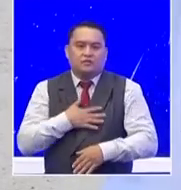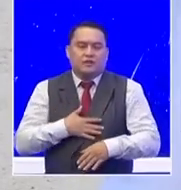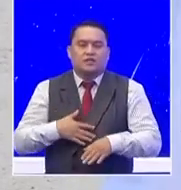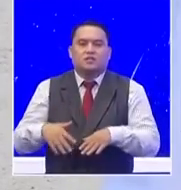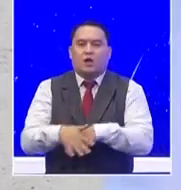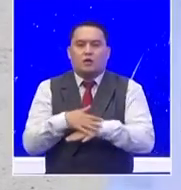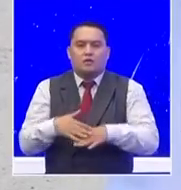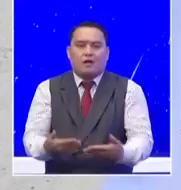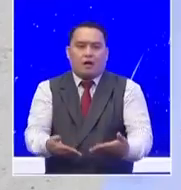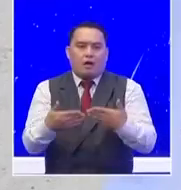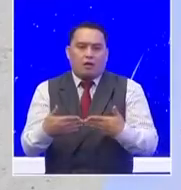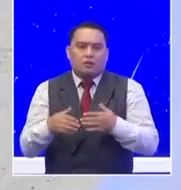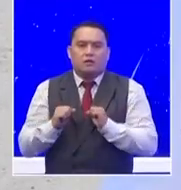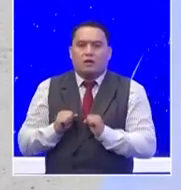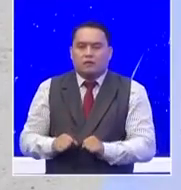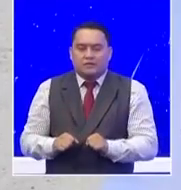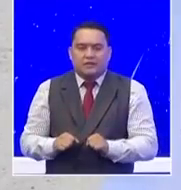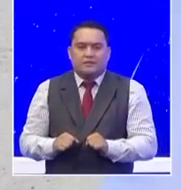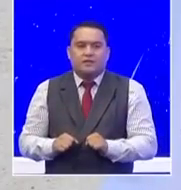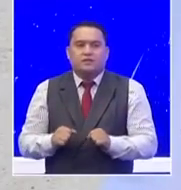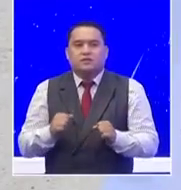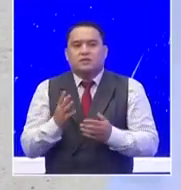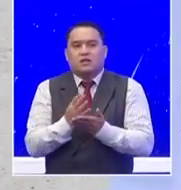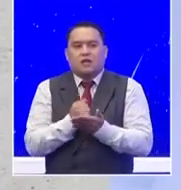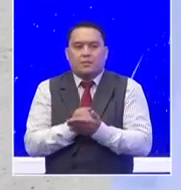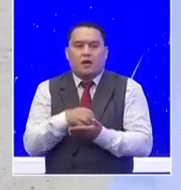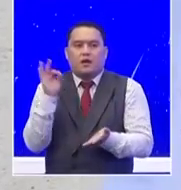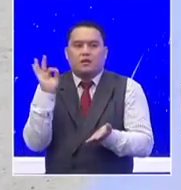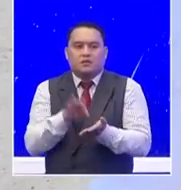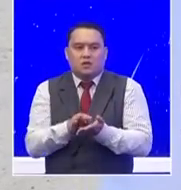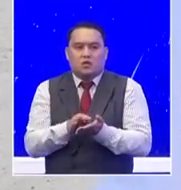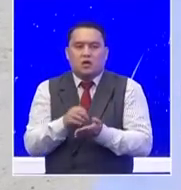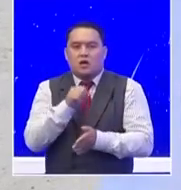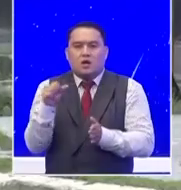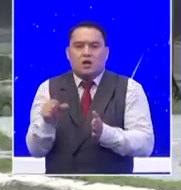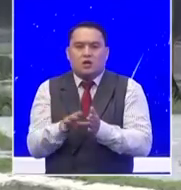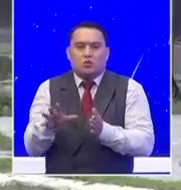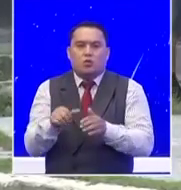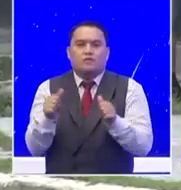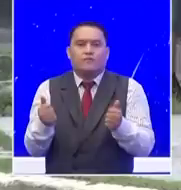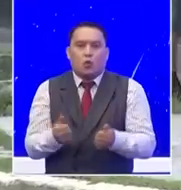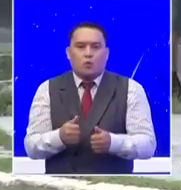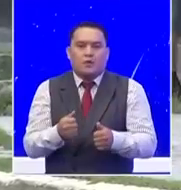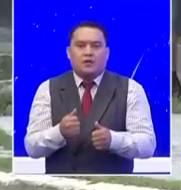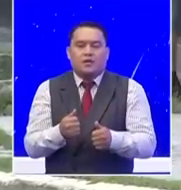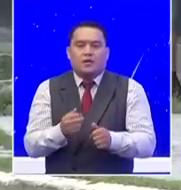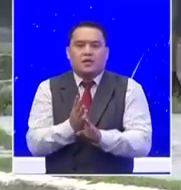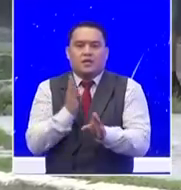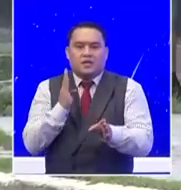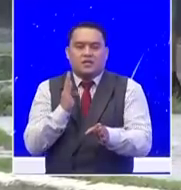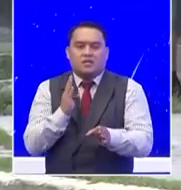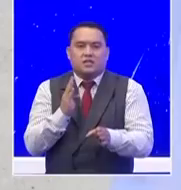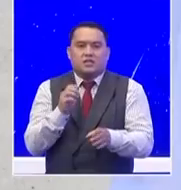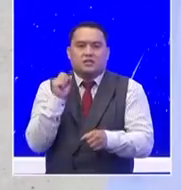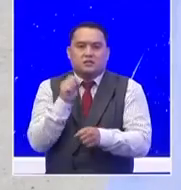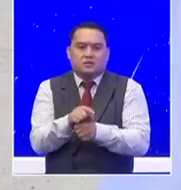індеттің таралмауын алдын алуына жаңа карантиндік режимді сақтап, осының алдын алу мақсатында электронды үкімет арқылы кезектерін брондап арқылы келіп отыр.